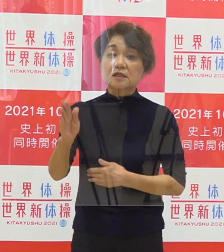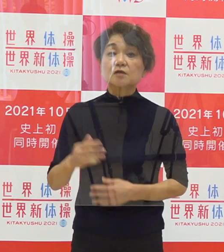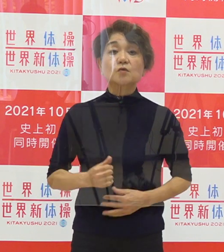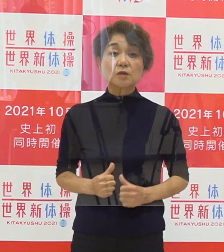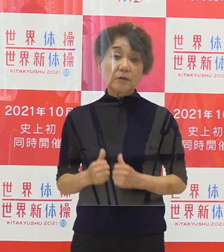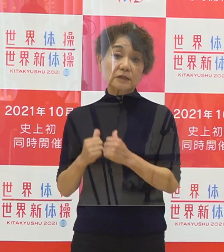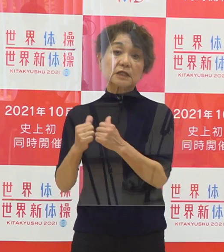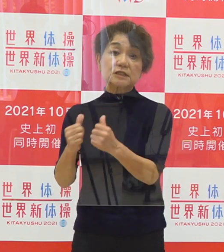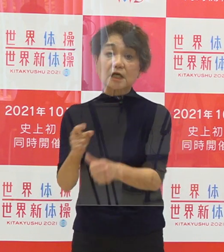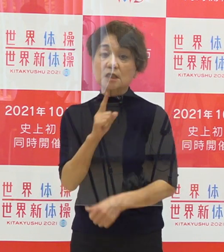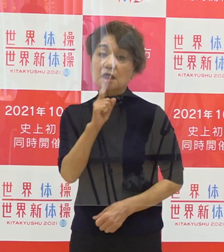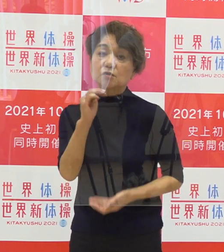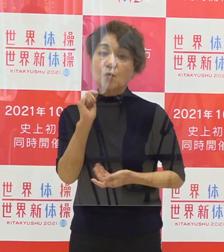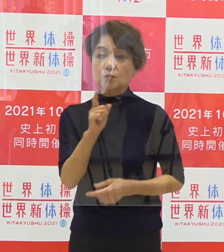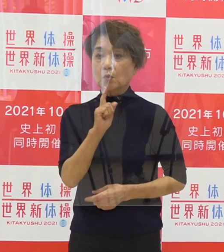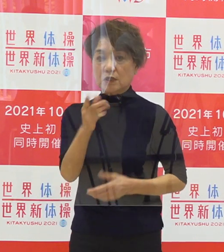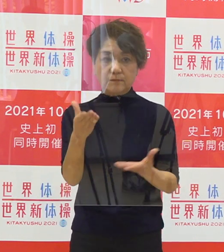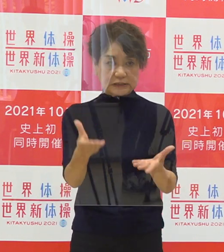であります。